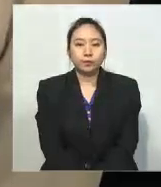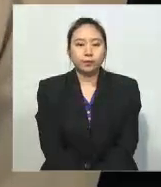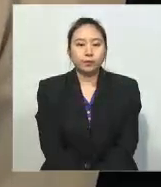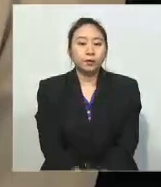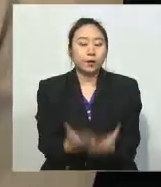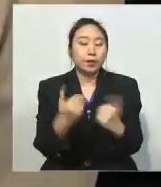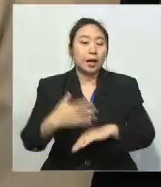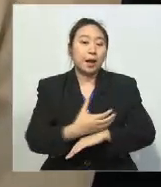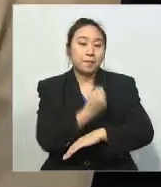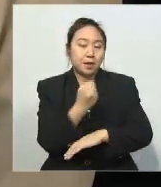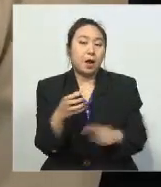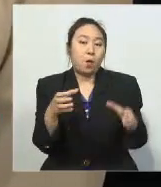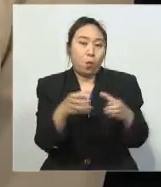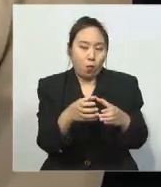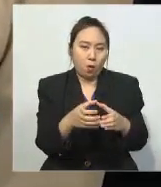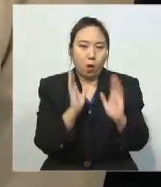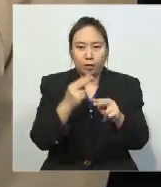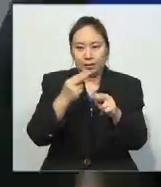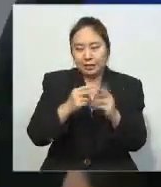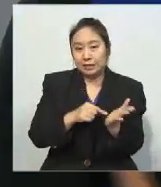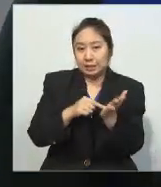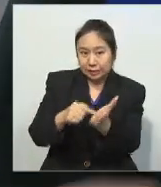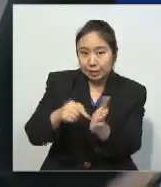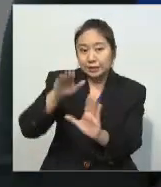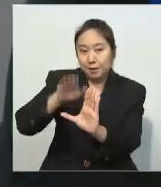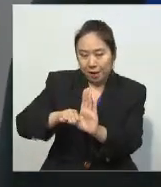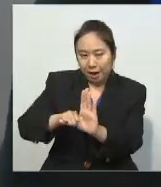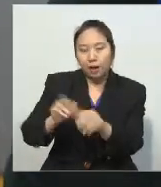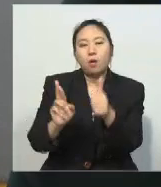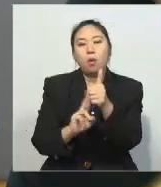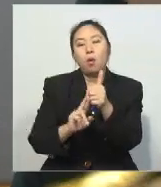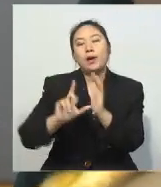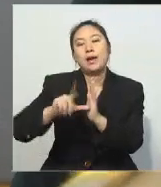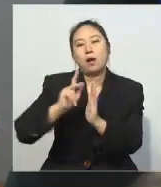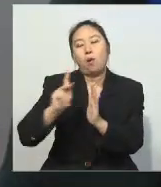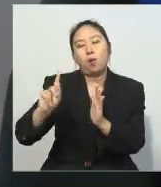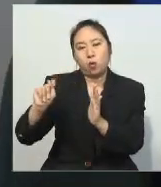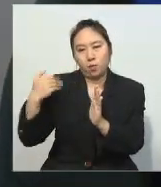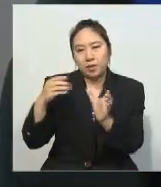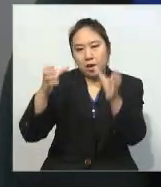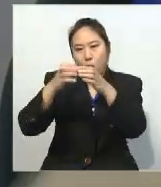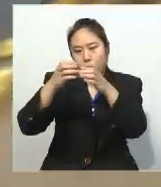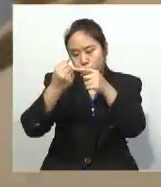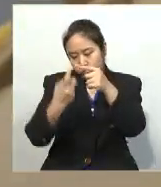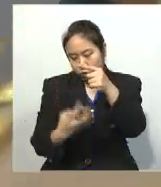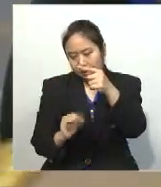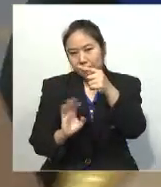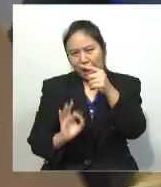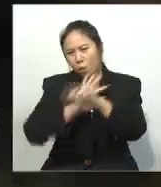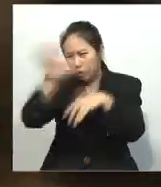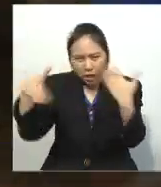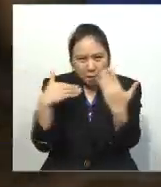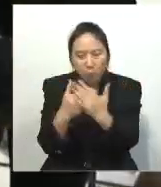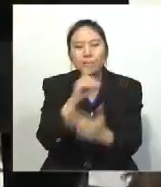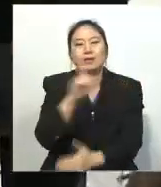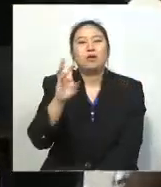สำหรับพรรคการเมืองที่มีสิทธิ์ส่งผู้สมัครรับเลือกตั้งนั้นนายแสวงบุญมีรองเลขาธิการกกต.ก็เปิดเผยว่ามีเพียง49พรรคการเมืองจากทั้งหมด106พรรค